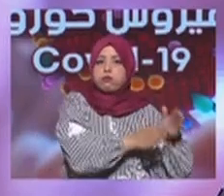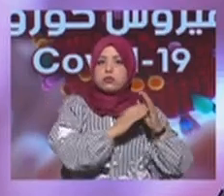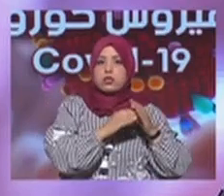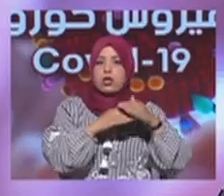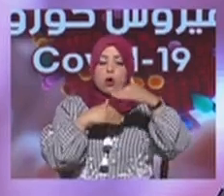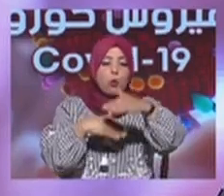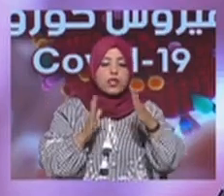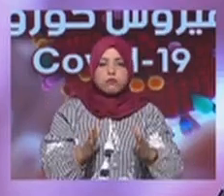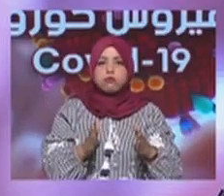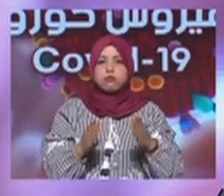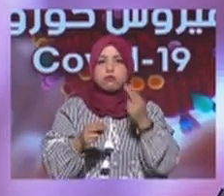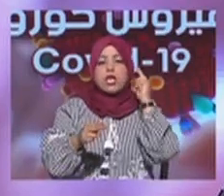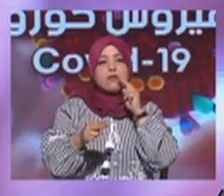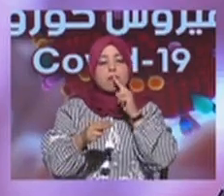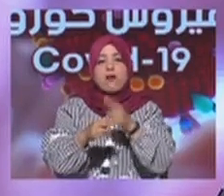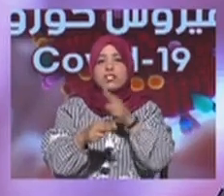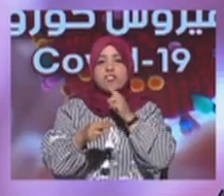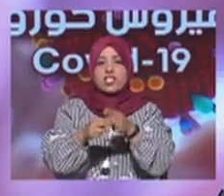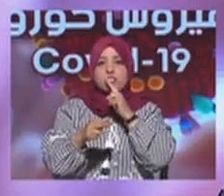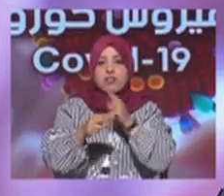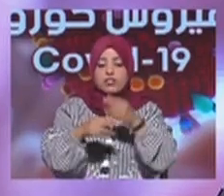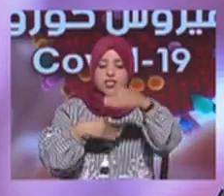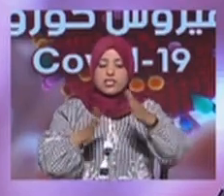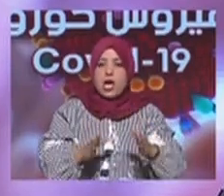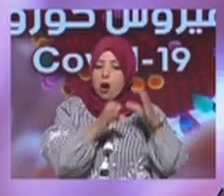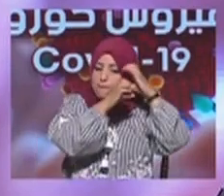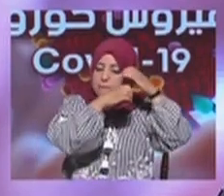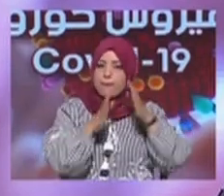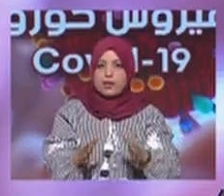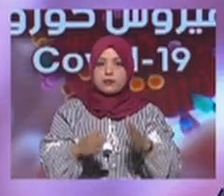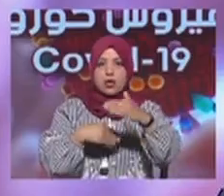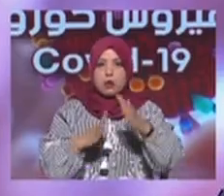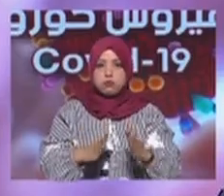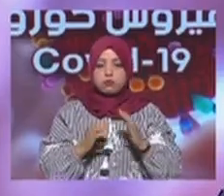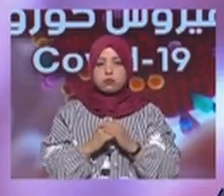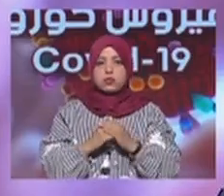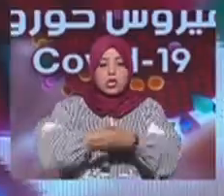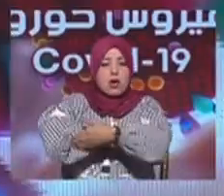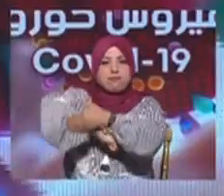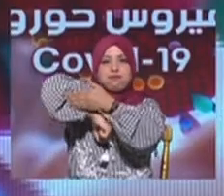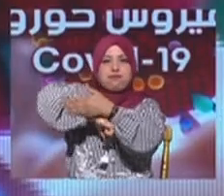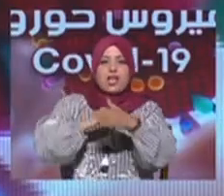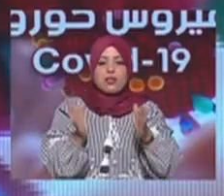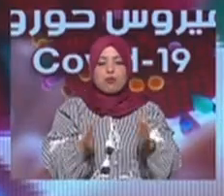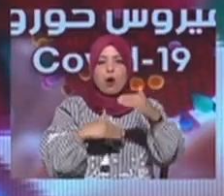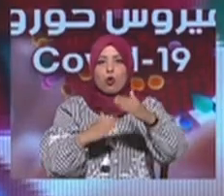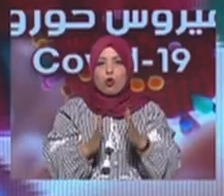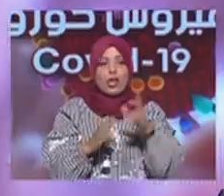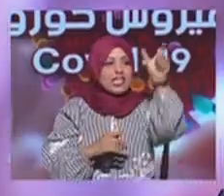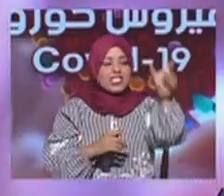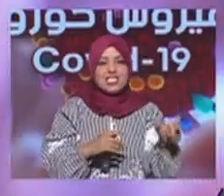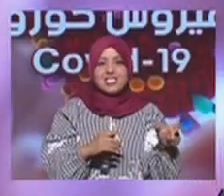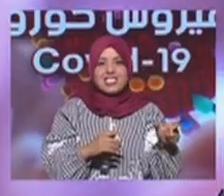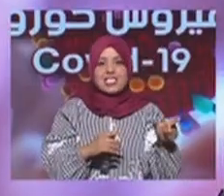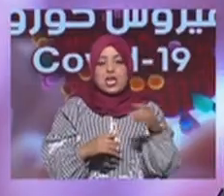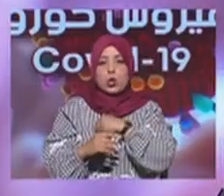وأيضا بصفاقس كذلك. يقولوا أنك أنت وراء هذا كنت أنت قبل في بحث كنت تقوم به